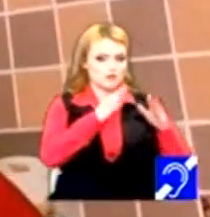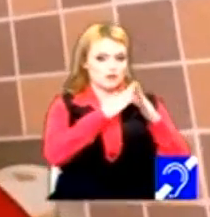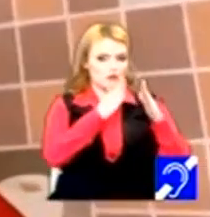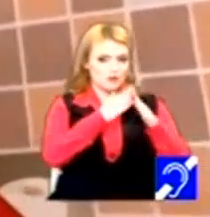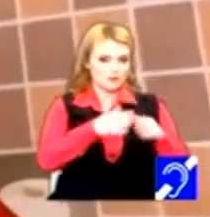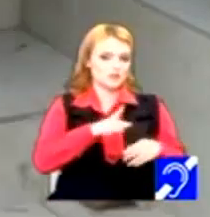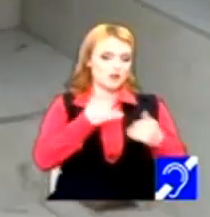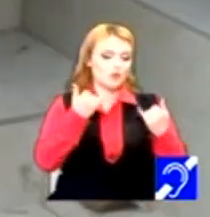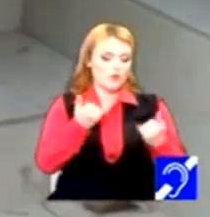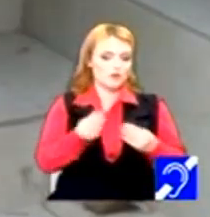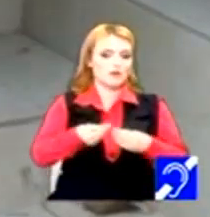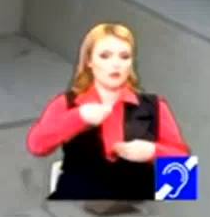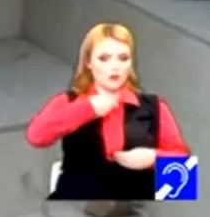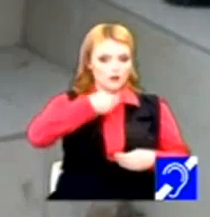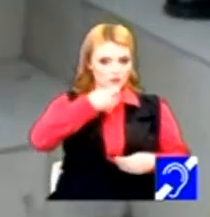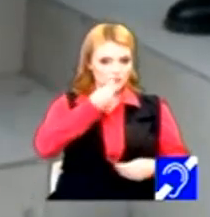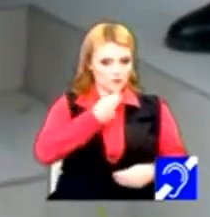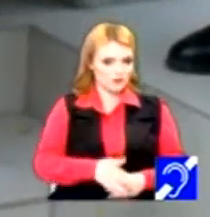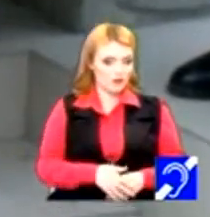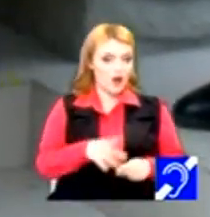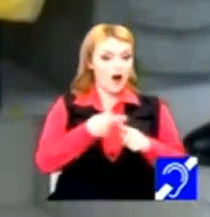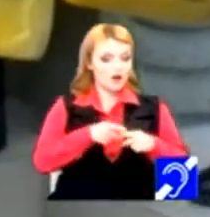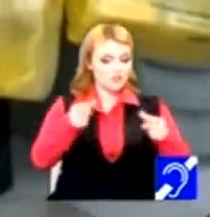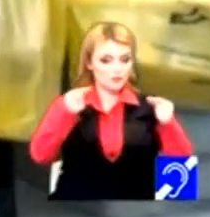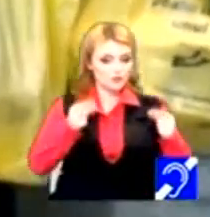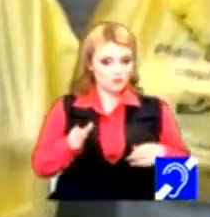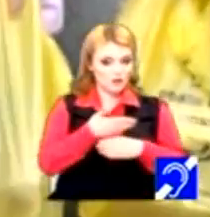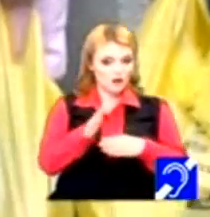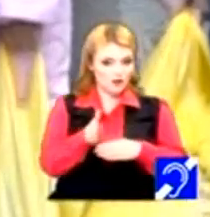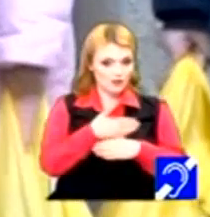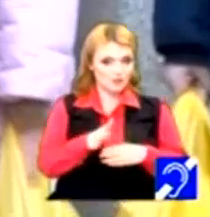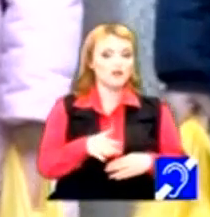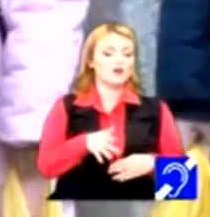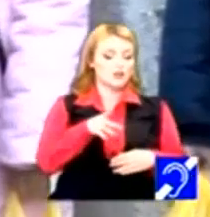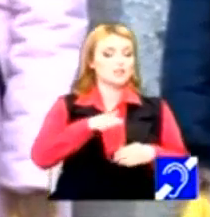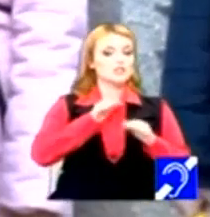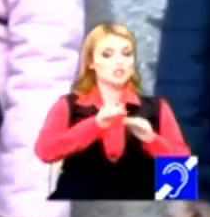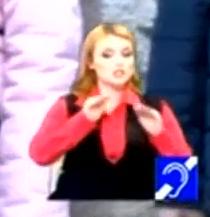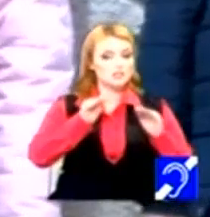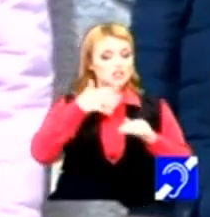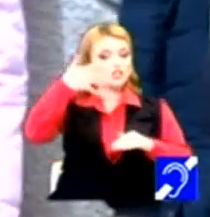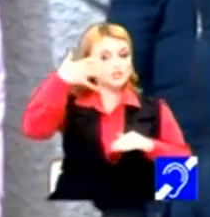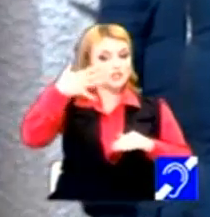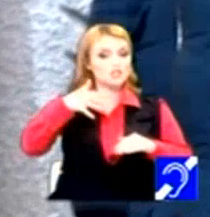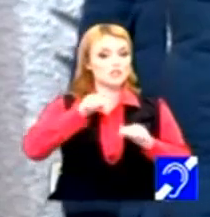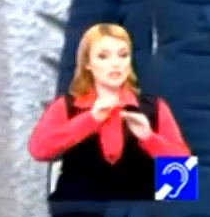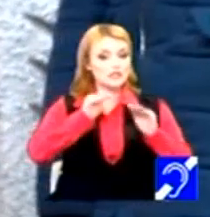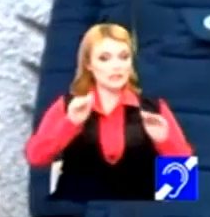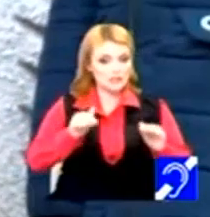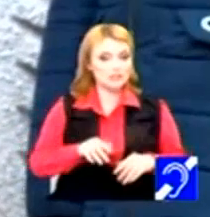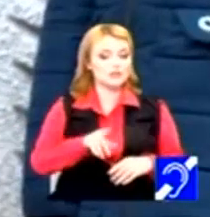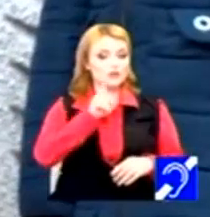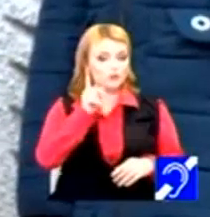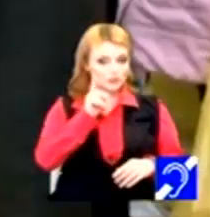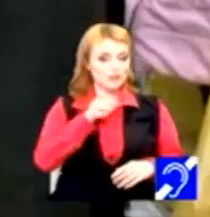să mâncăm. Pungile cu mâncare sunt împărțite de aproximativ 50 de tineri și copii care vin la biserică din mai multe